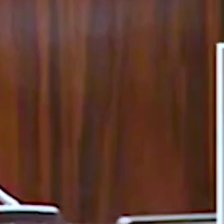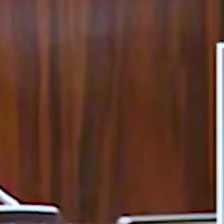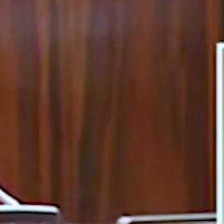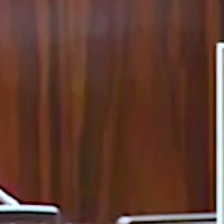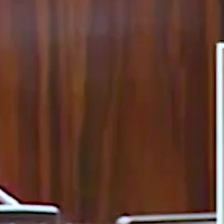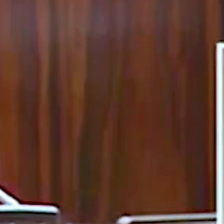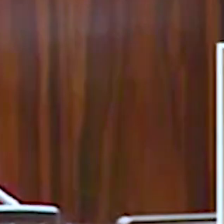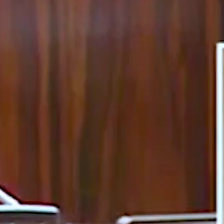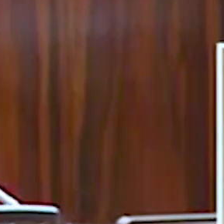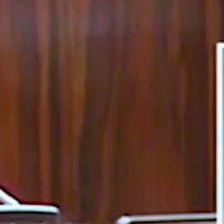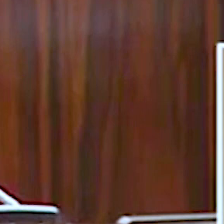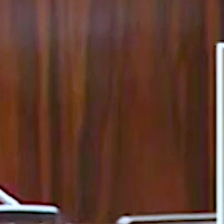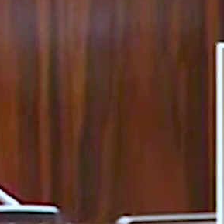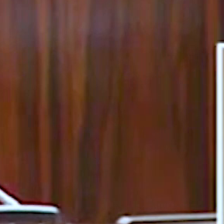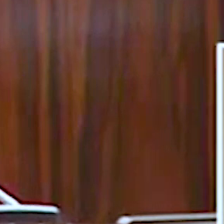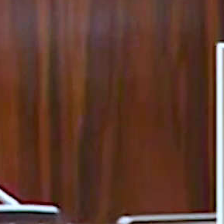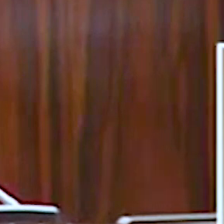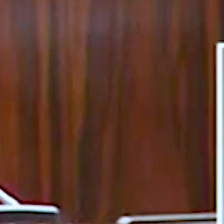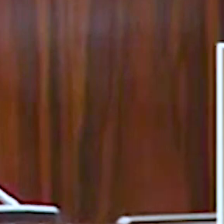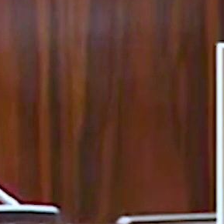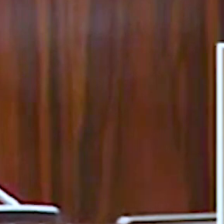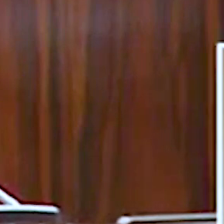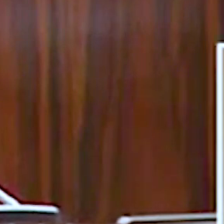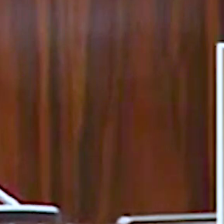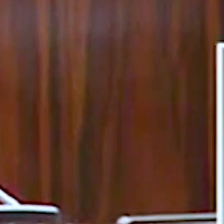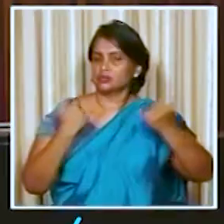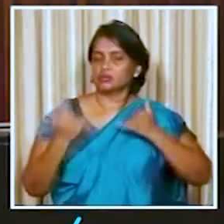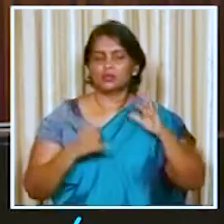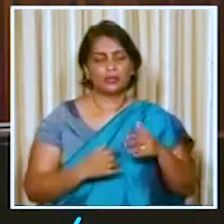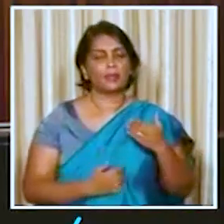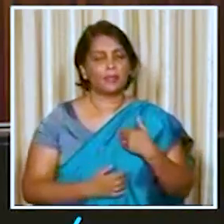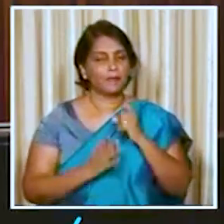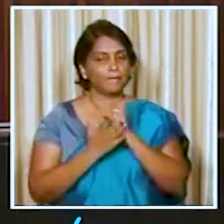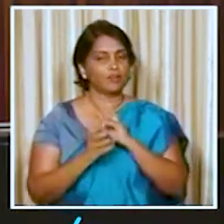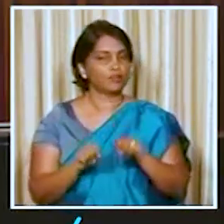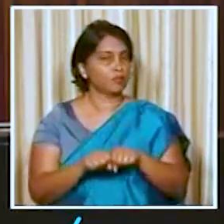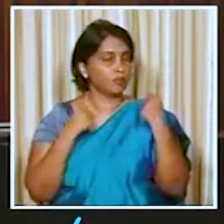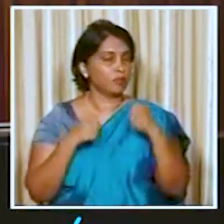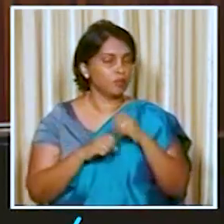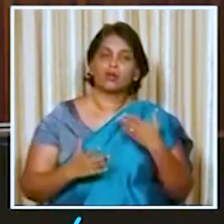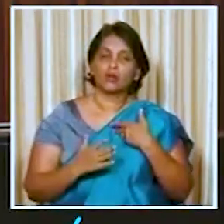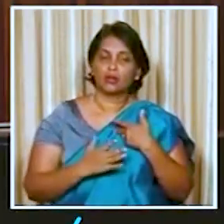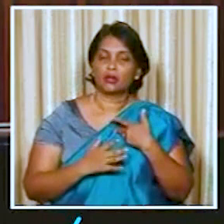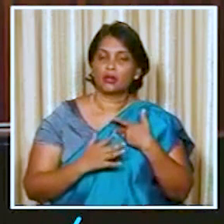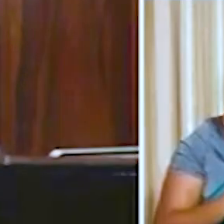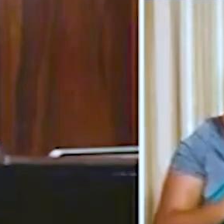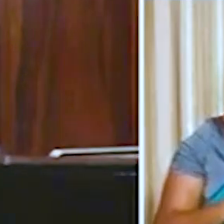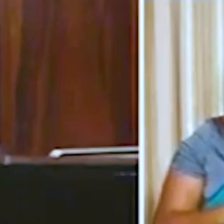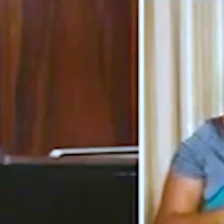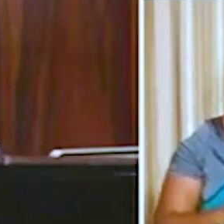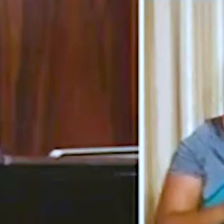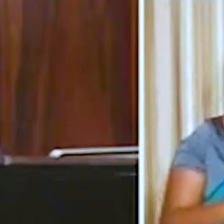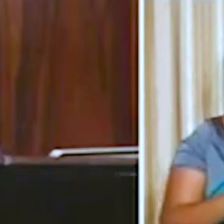කැමැත්තෙමි. කිත් අරගල සමයේ මාහට විටින්නි දුරකතන ඇමතුම් ලබා දෙමින් විවස්සාව උල්ලංඝනය කොට හෝ මාගේ ප්‍රධානත්වයෙන්